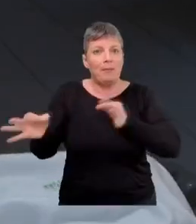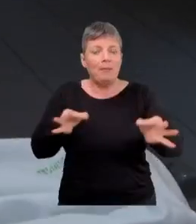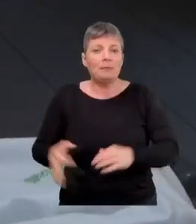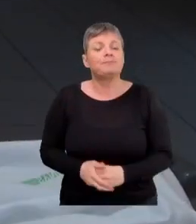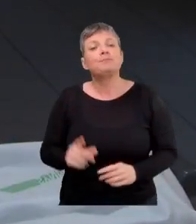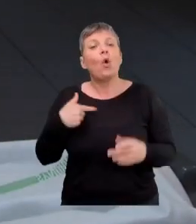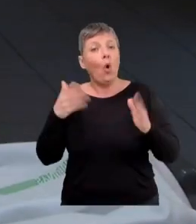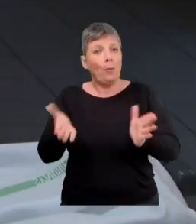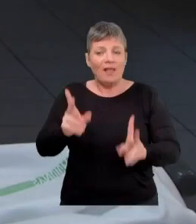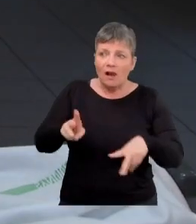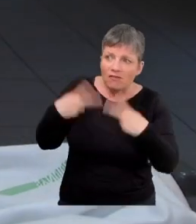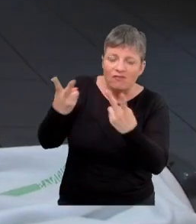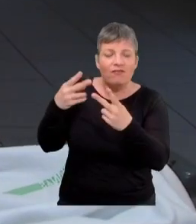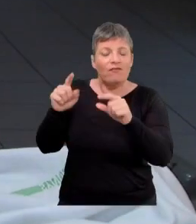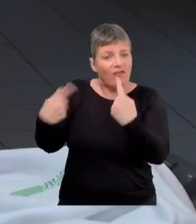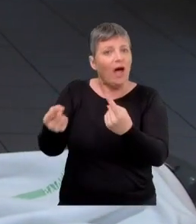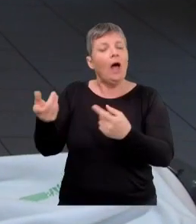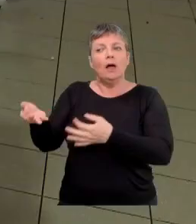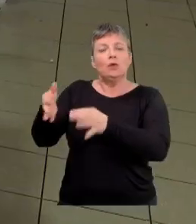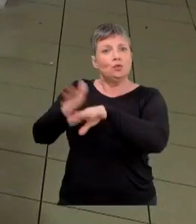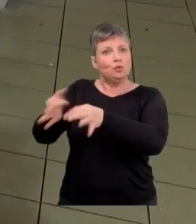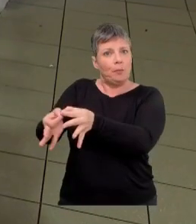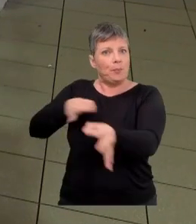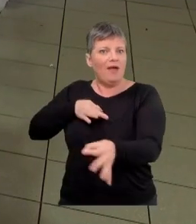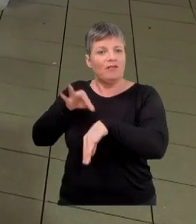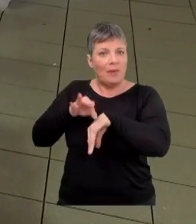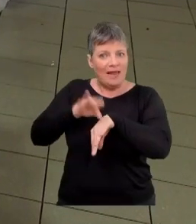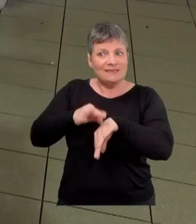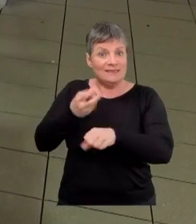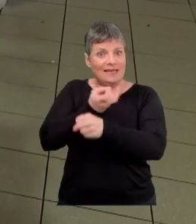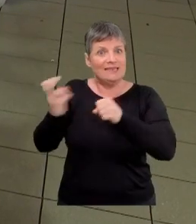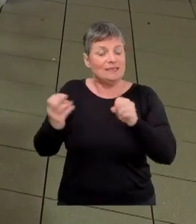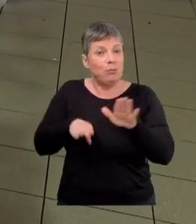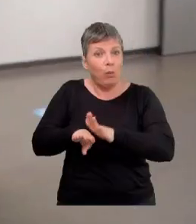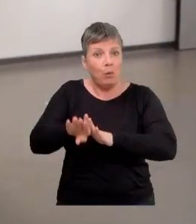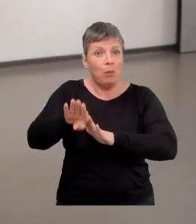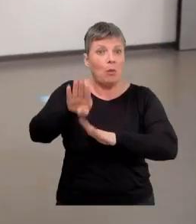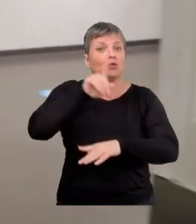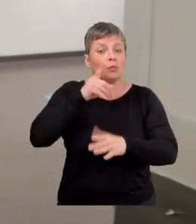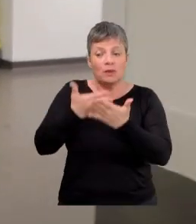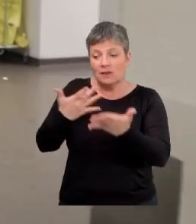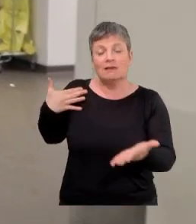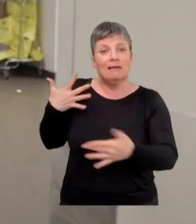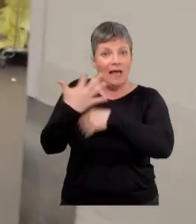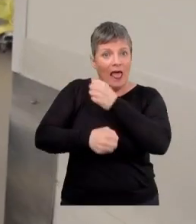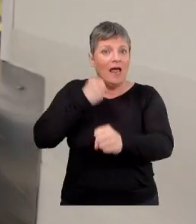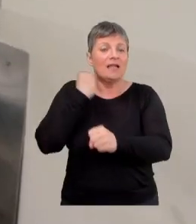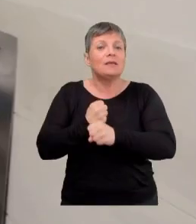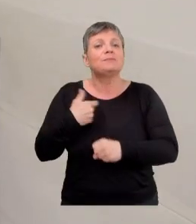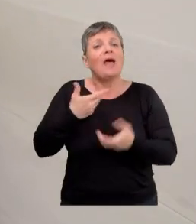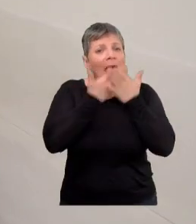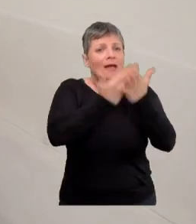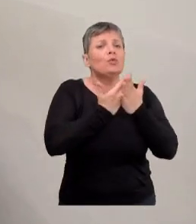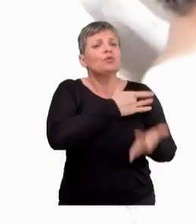aller à l'hôpital et se faire contaminer, un risque de plus en plus grand ces dernières années. C'est la conclusion d'une étude menée par Santé